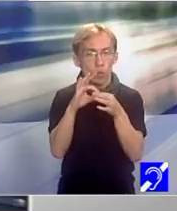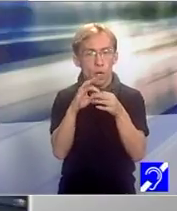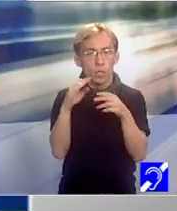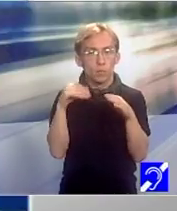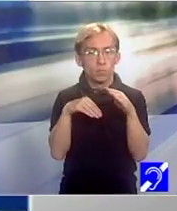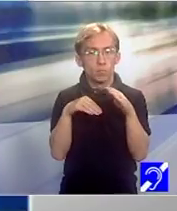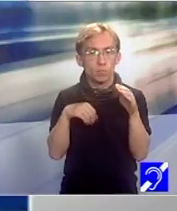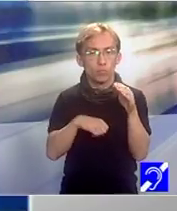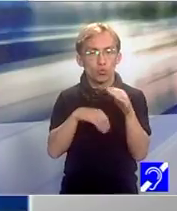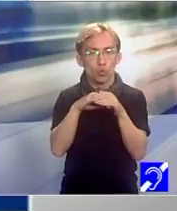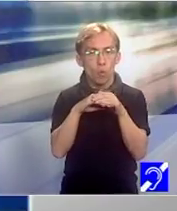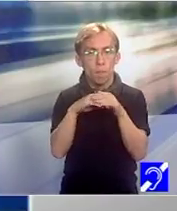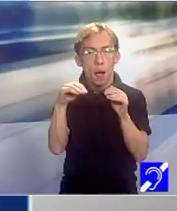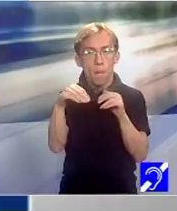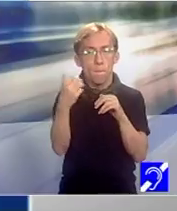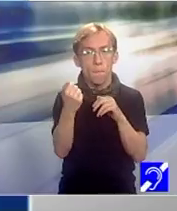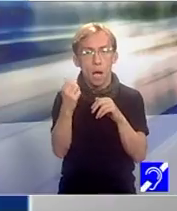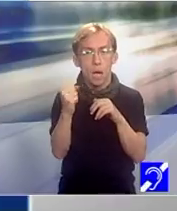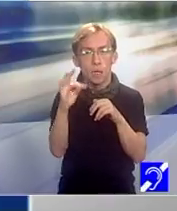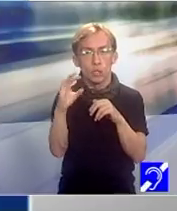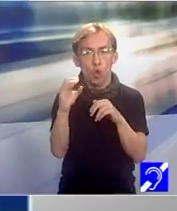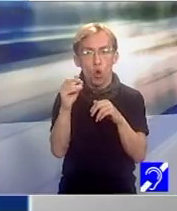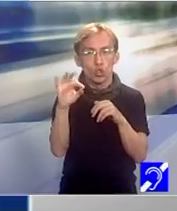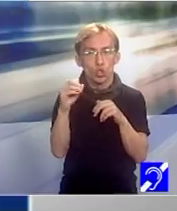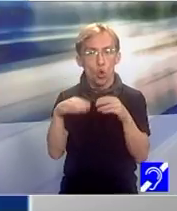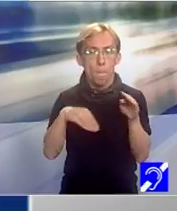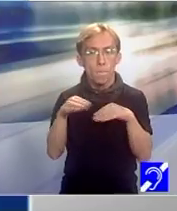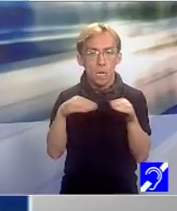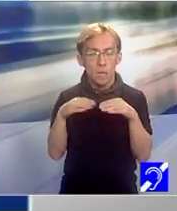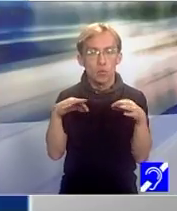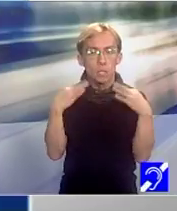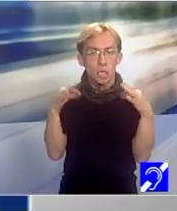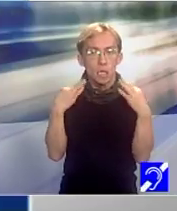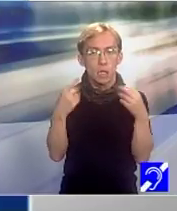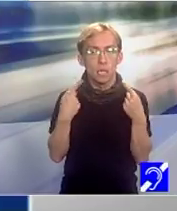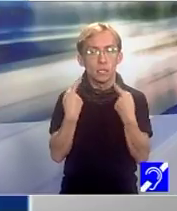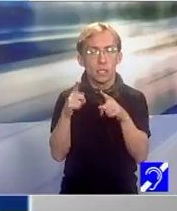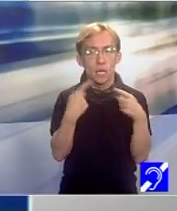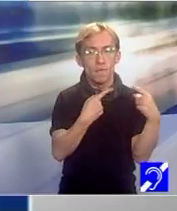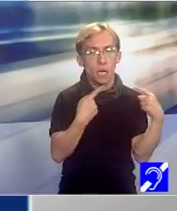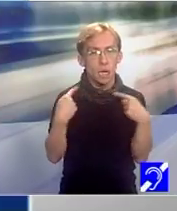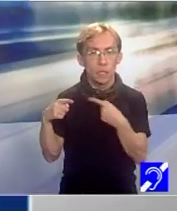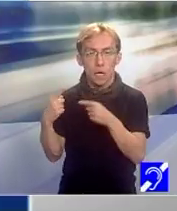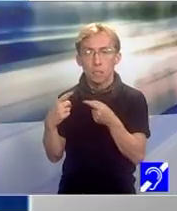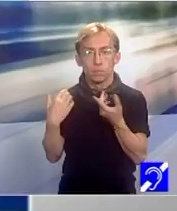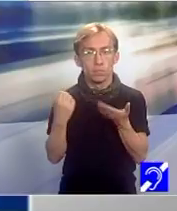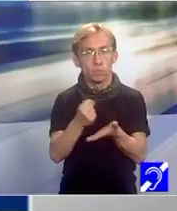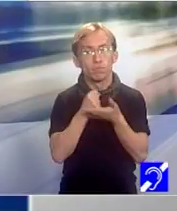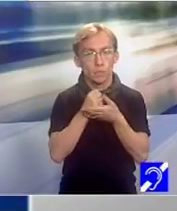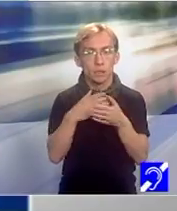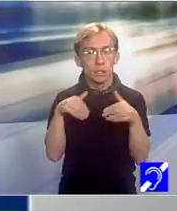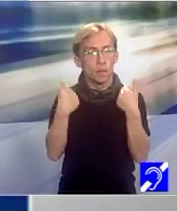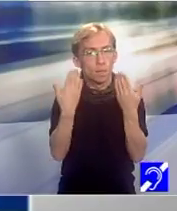Mastocitoză România, pe care o reprezinți la Ministerul Sănătății, la diverse alte foruri care ar trebui